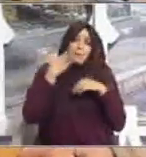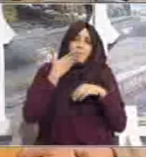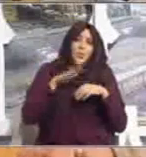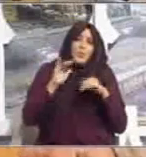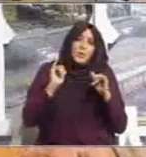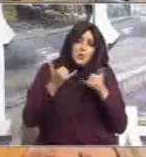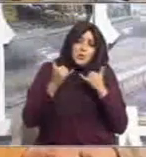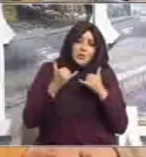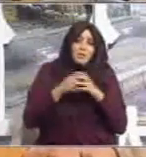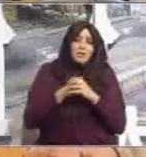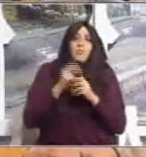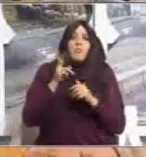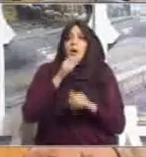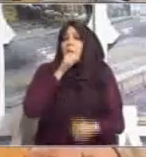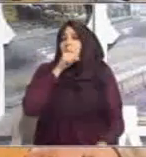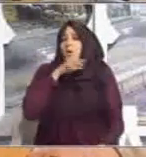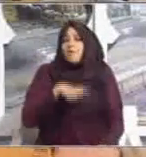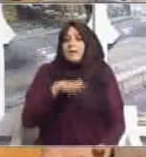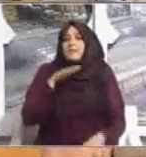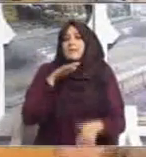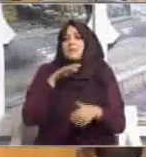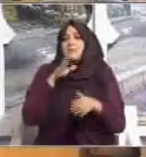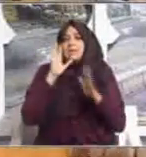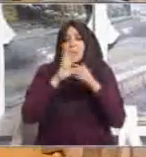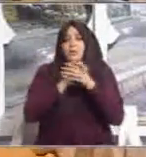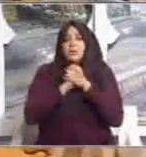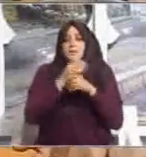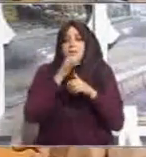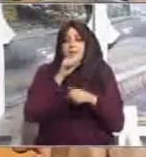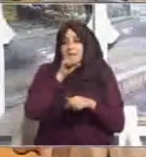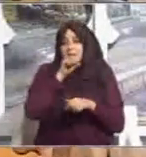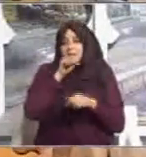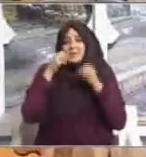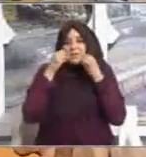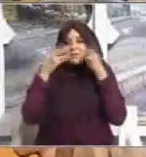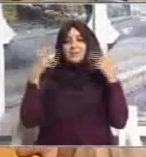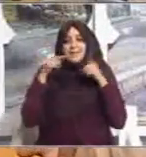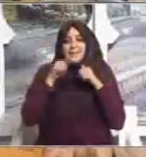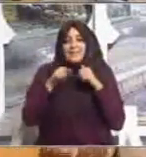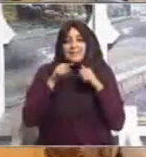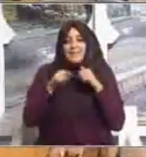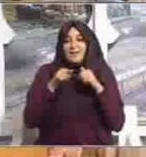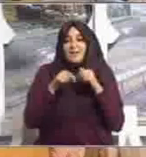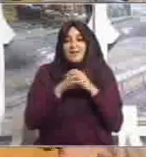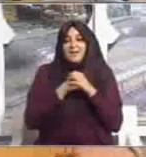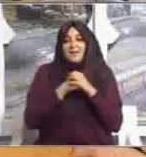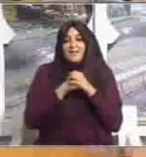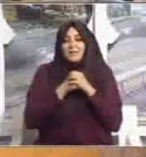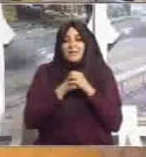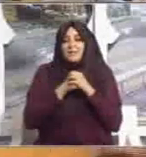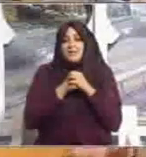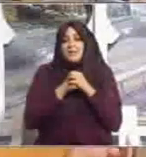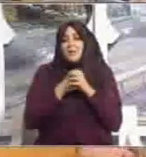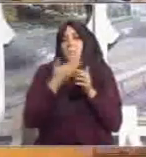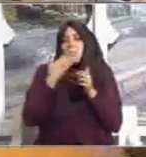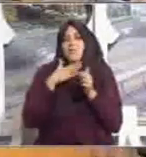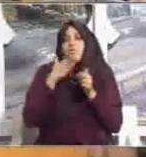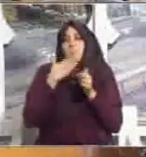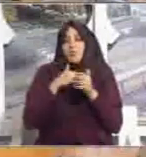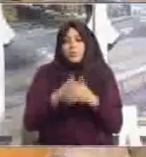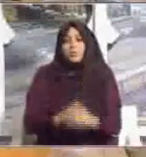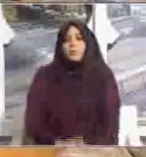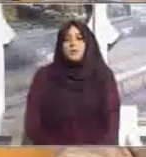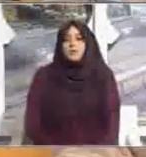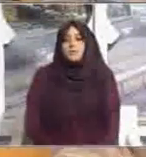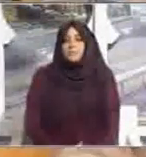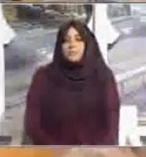أعتقد النبي صلى الله عليه وسلم سئل عن الهرة قال إنها من الطوافين عليكم أو الطوافات، يعني هذا أحسن لها.